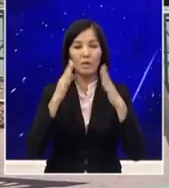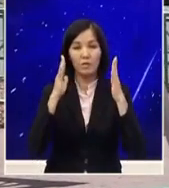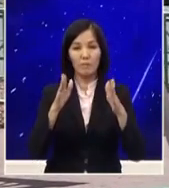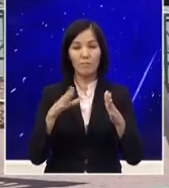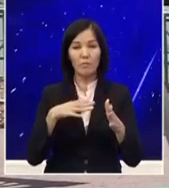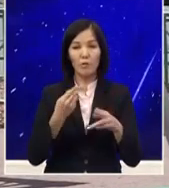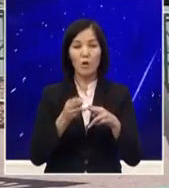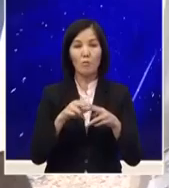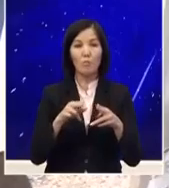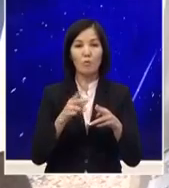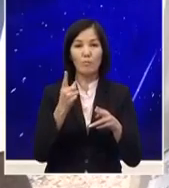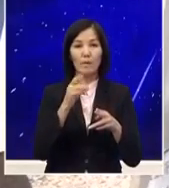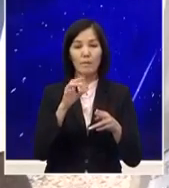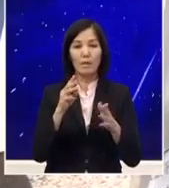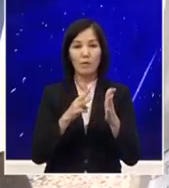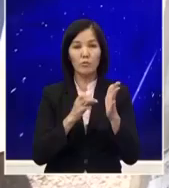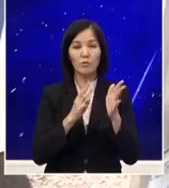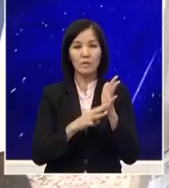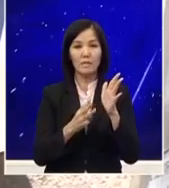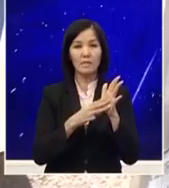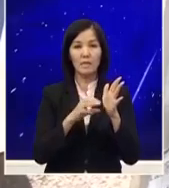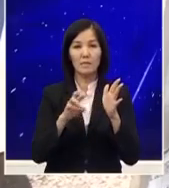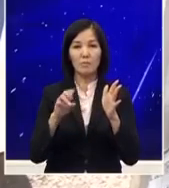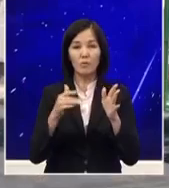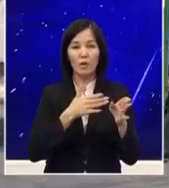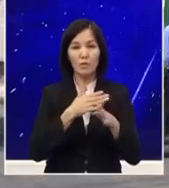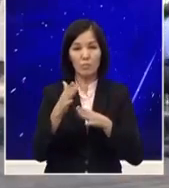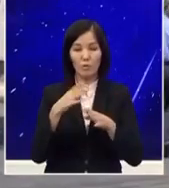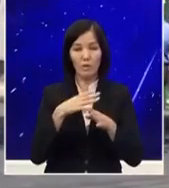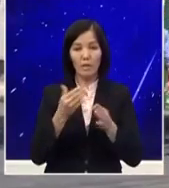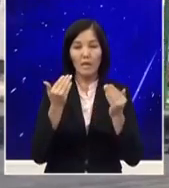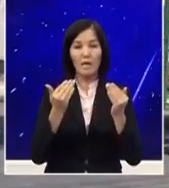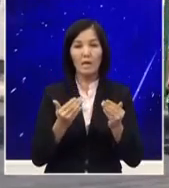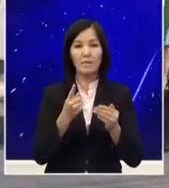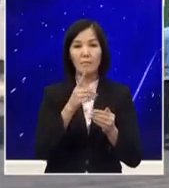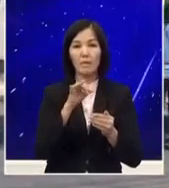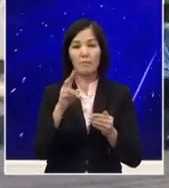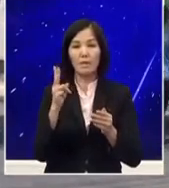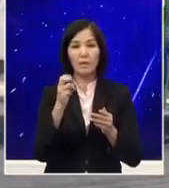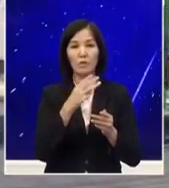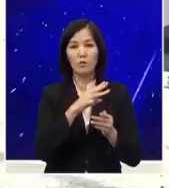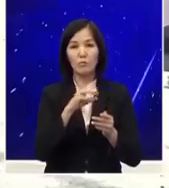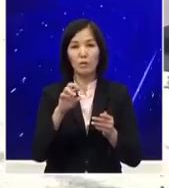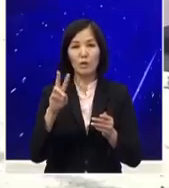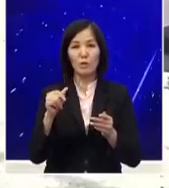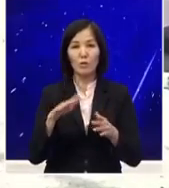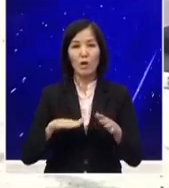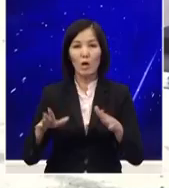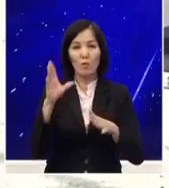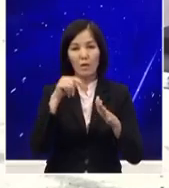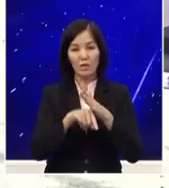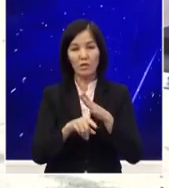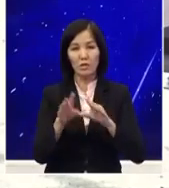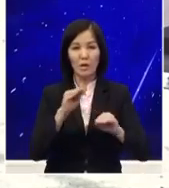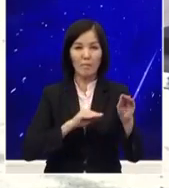бөлінеді. Бұл жұмыстарға 1 миллиард 988 миллион теңге қаражат бөлінген. Оның 1 миллиард 200 миллионы аулалардың ішін